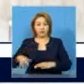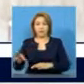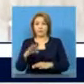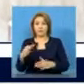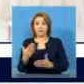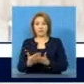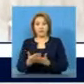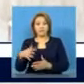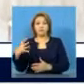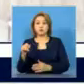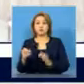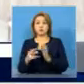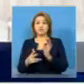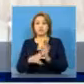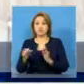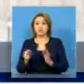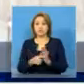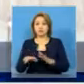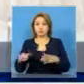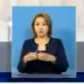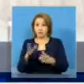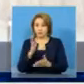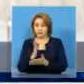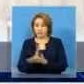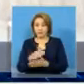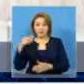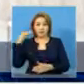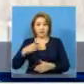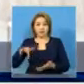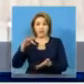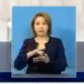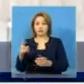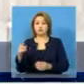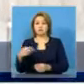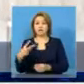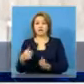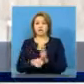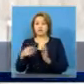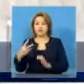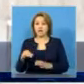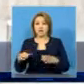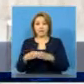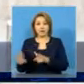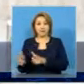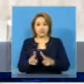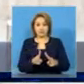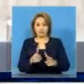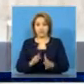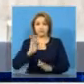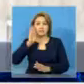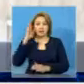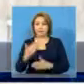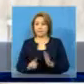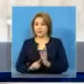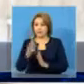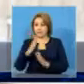бойынша 517 сайлау учаскесі. Ақтөбе қаласы бойынша 162 сайлау учаскесі дайын. Таң сәріден